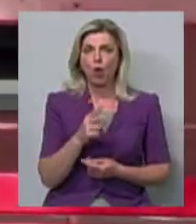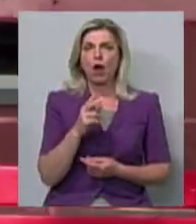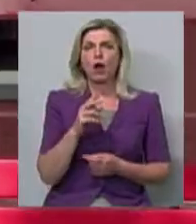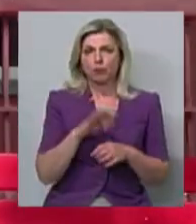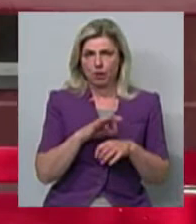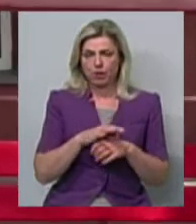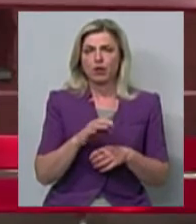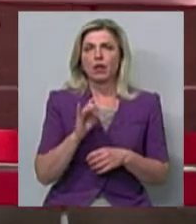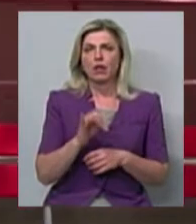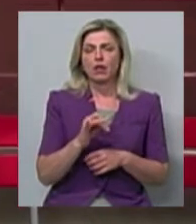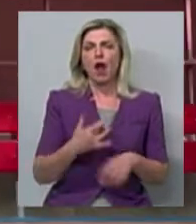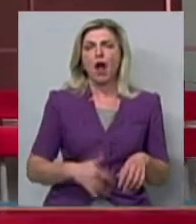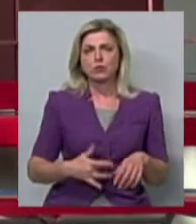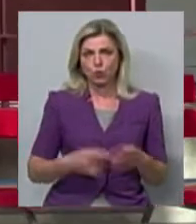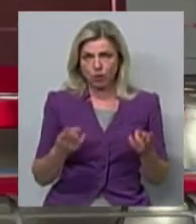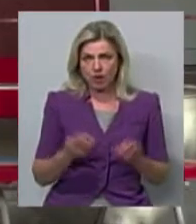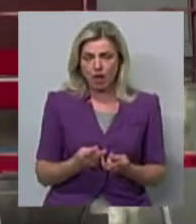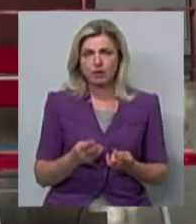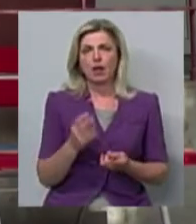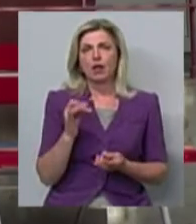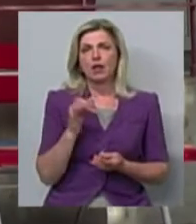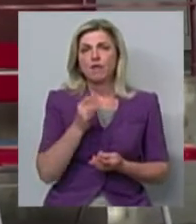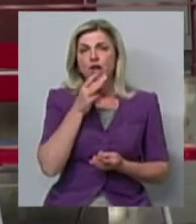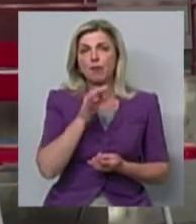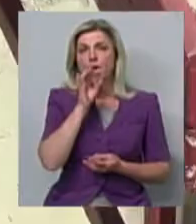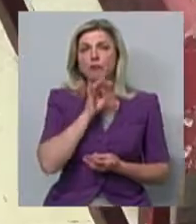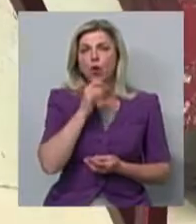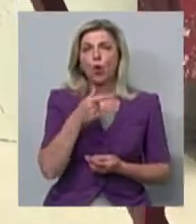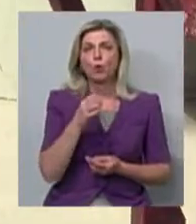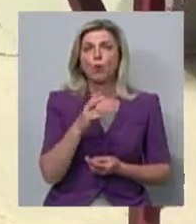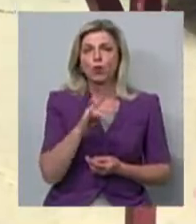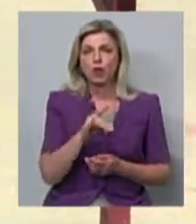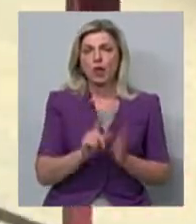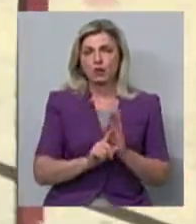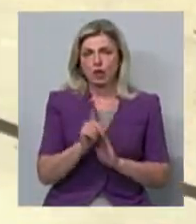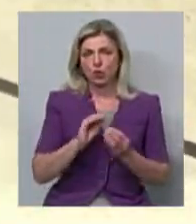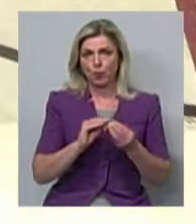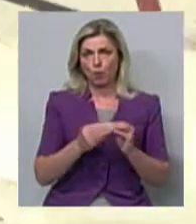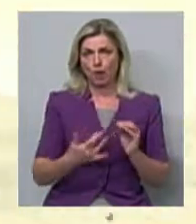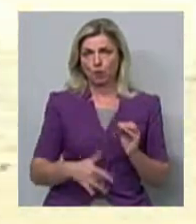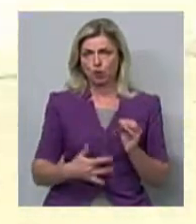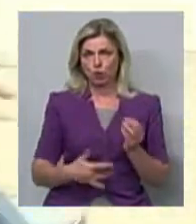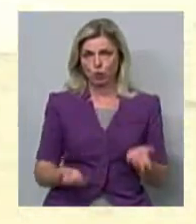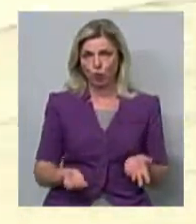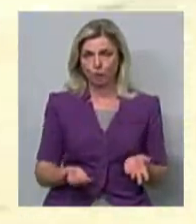і гастроентеролога треба, тому що при прийомі гормонів починаються проблеми зі шлунком.